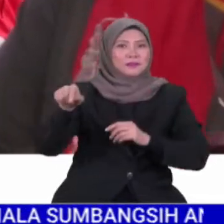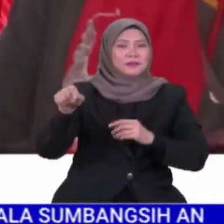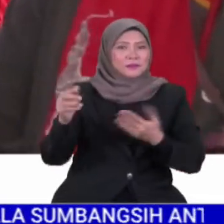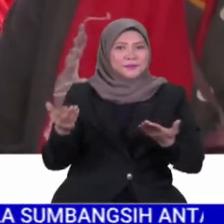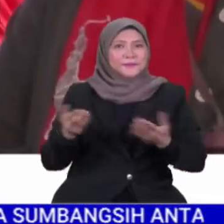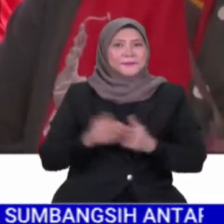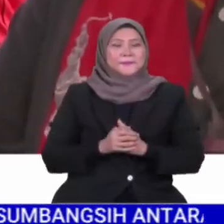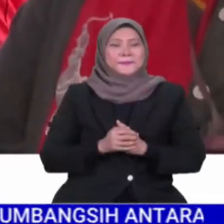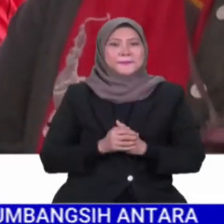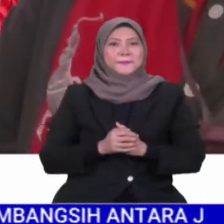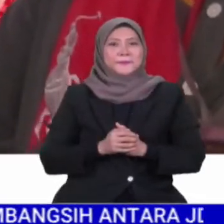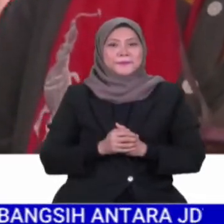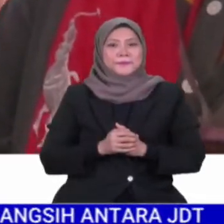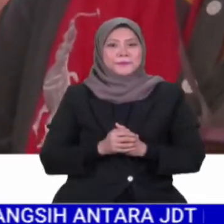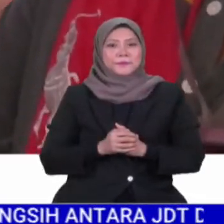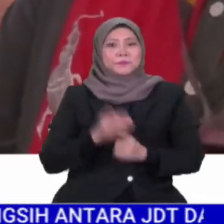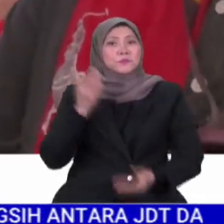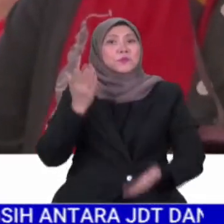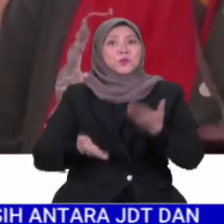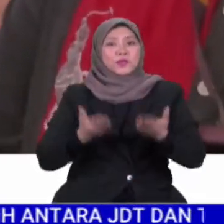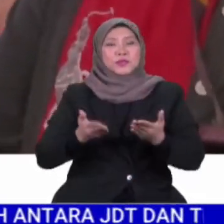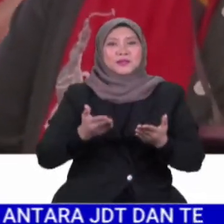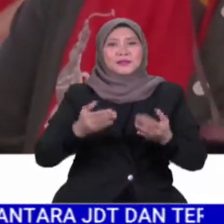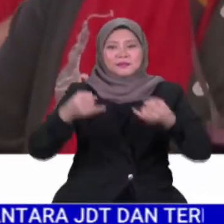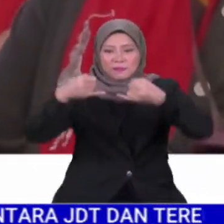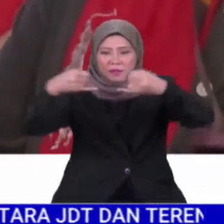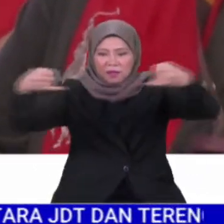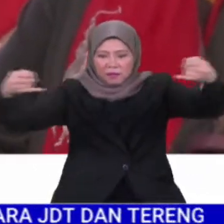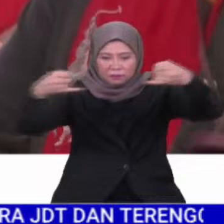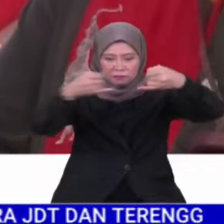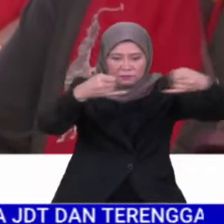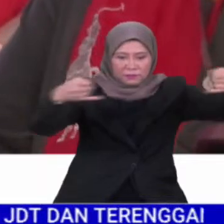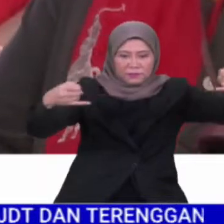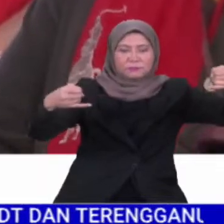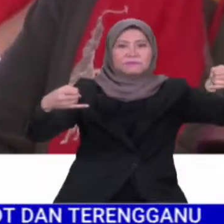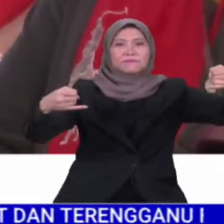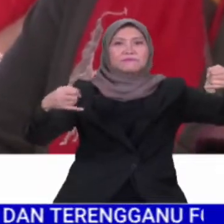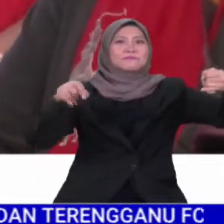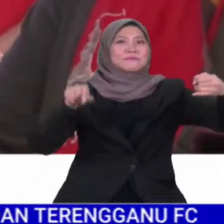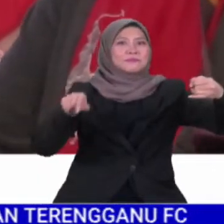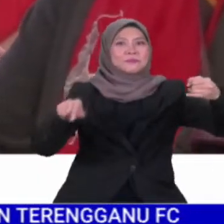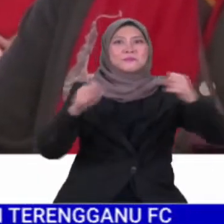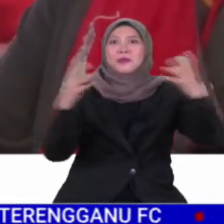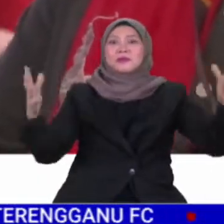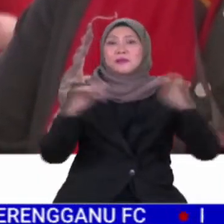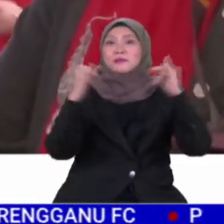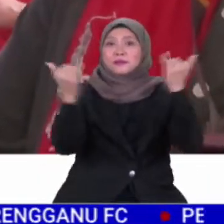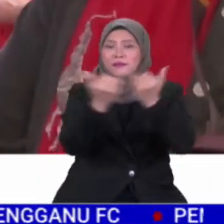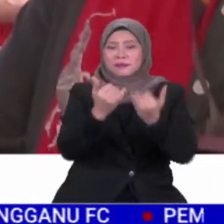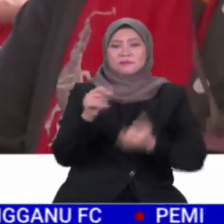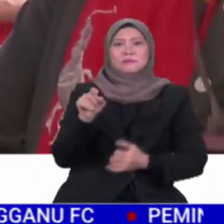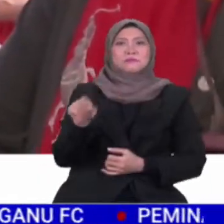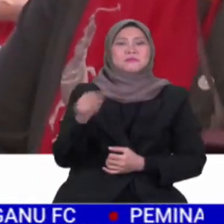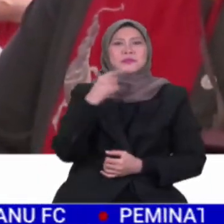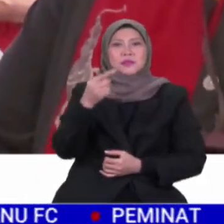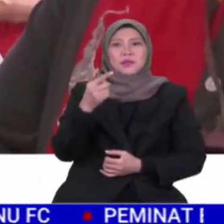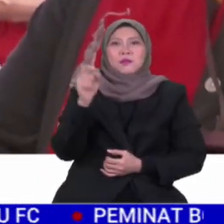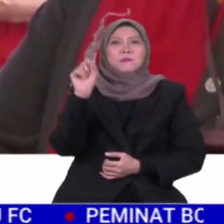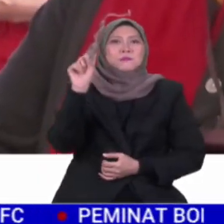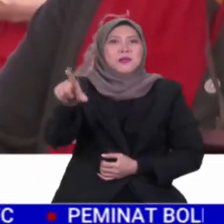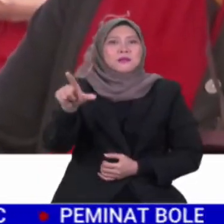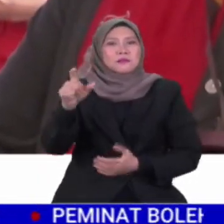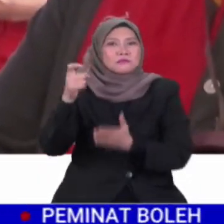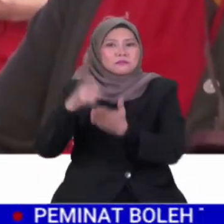segi mungkin jaringan fibernya, bagi banyak syarikat mungkin mereka merasakan kosnya